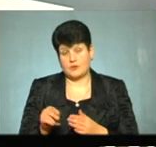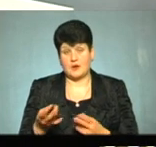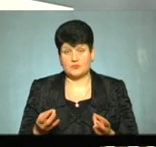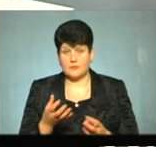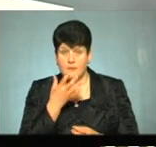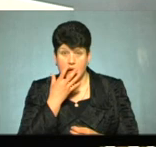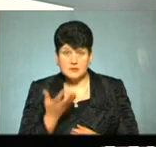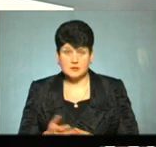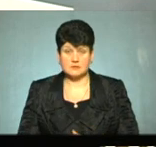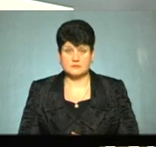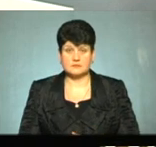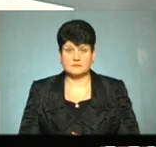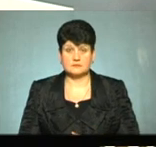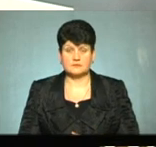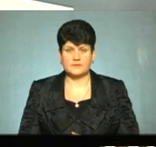захворювань.